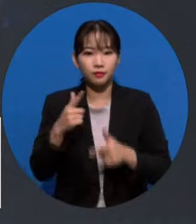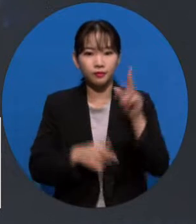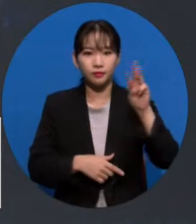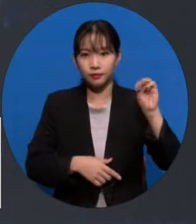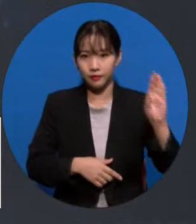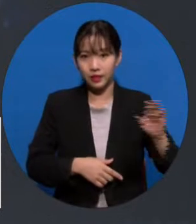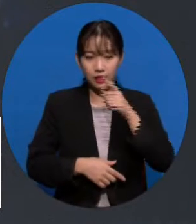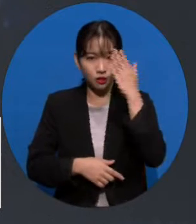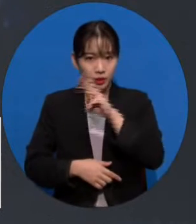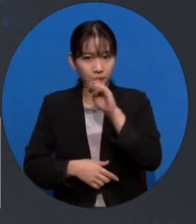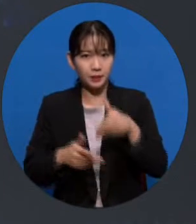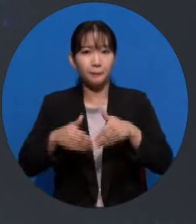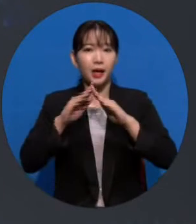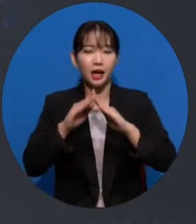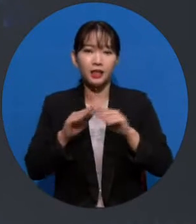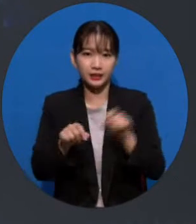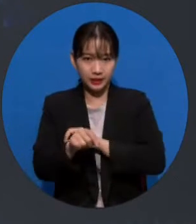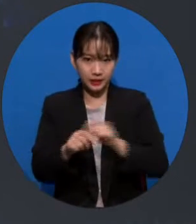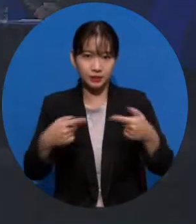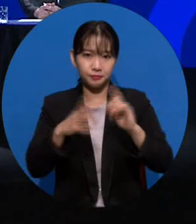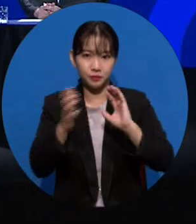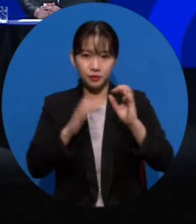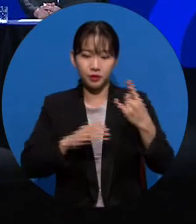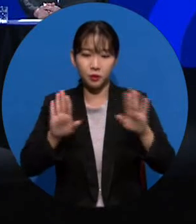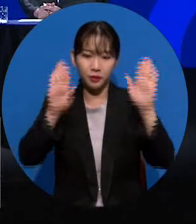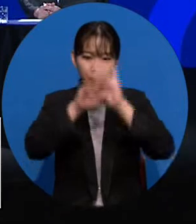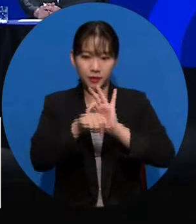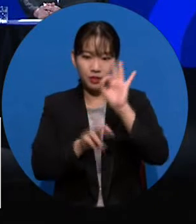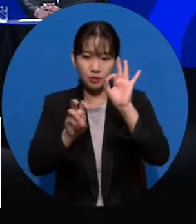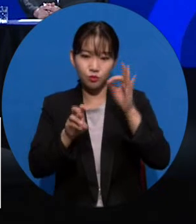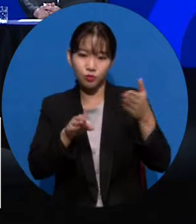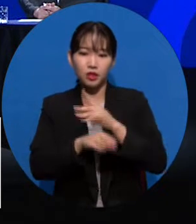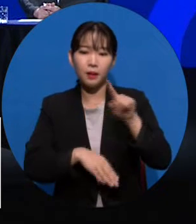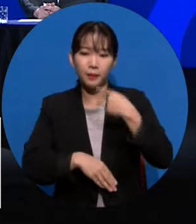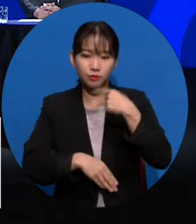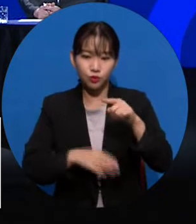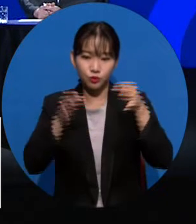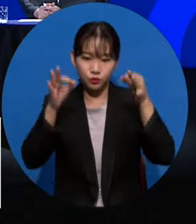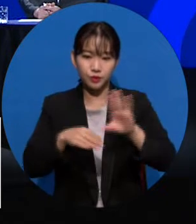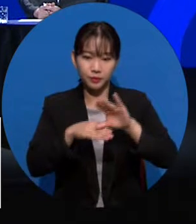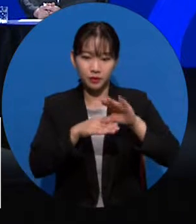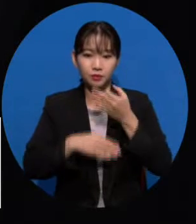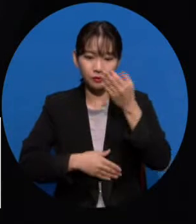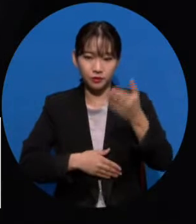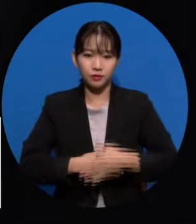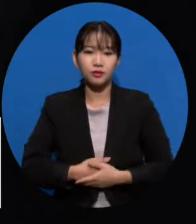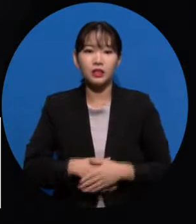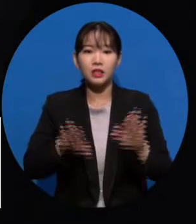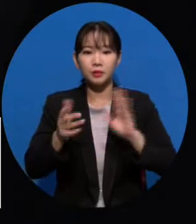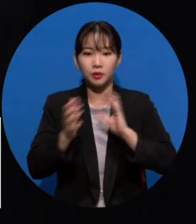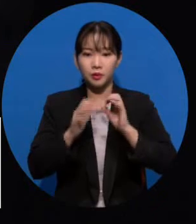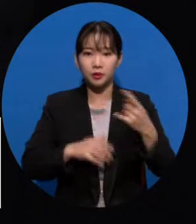목포 MBC와 여수 MBC의 창사 특집 공동 토론회가 오늘 밤 10시 20분부터 100분 동안 방송됩니다.